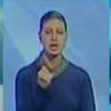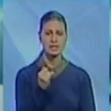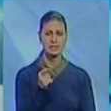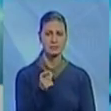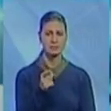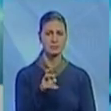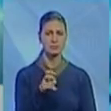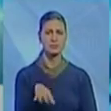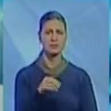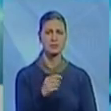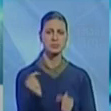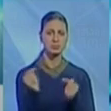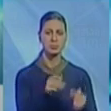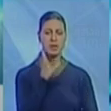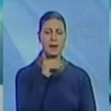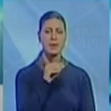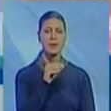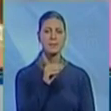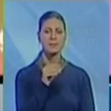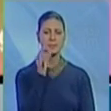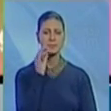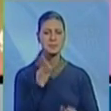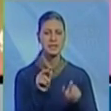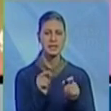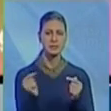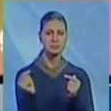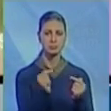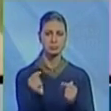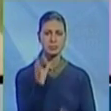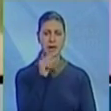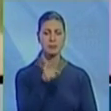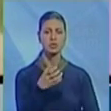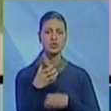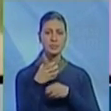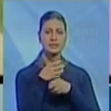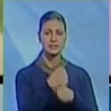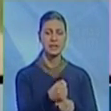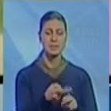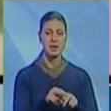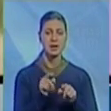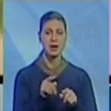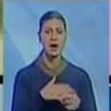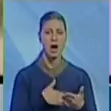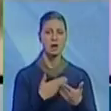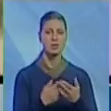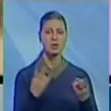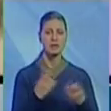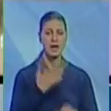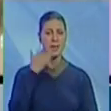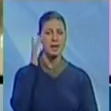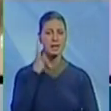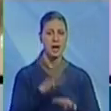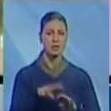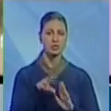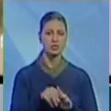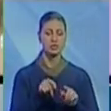ყველაზე ეფექტურად ებრძვის აზიურ ფაროსანას და ასევე ხელს უწყობს მისი პოპულაციის შემცირებას. ამ ხერხს აქტიურად იყენებენ ამერიკის